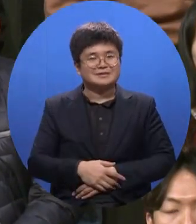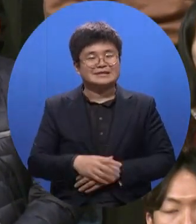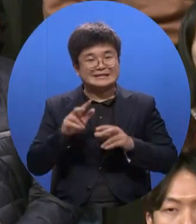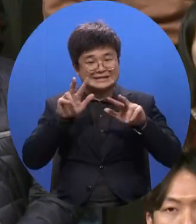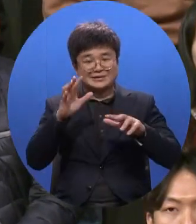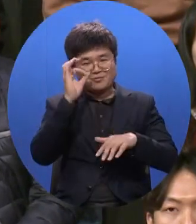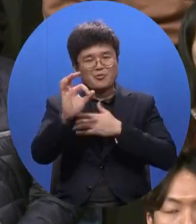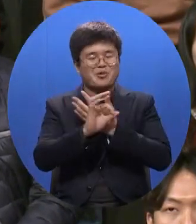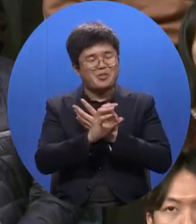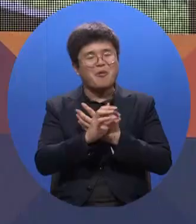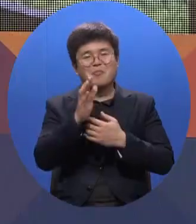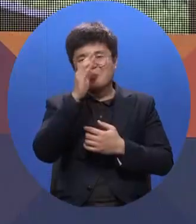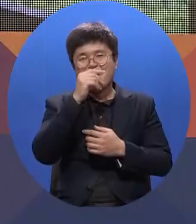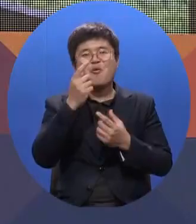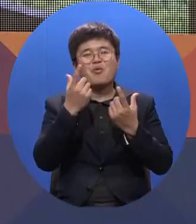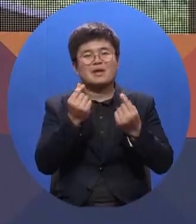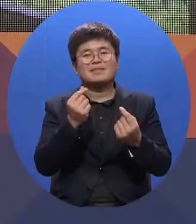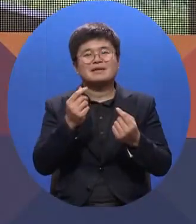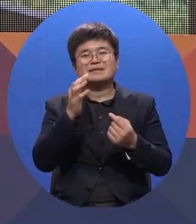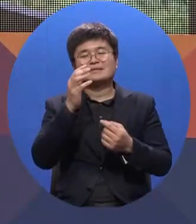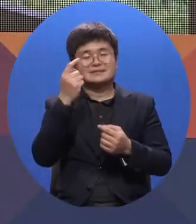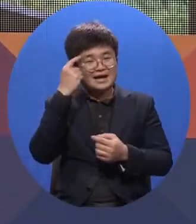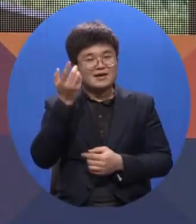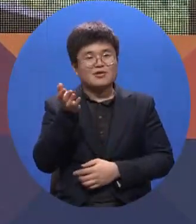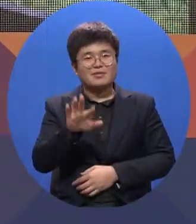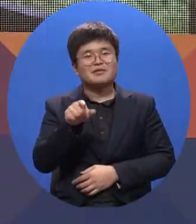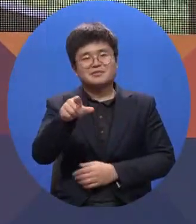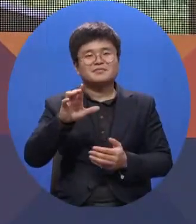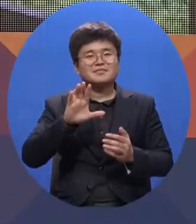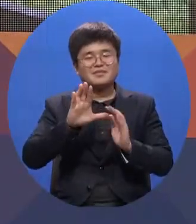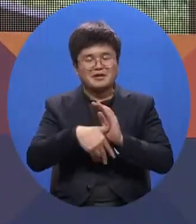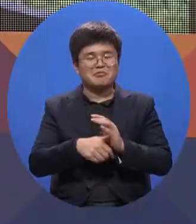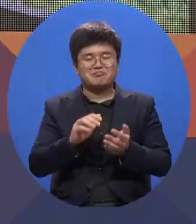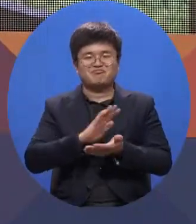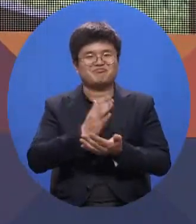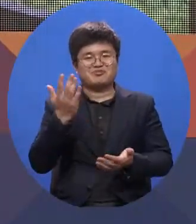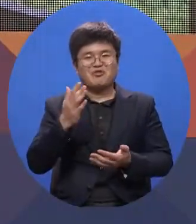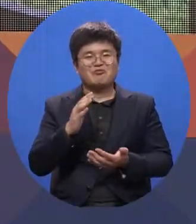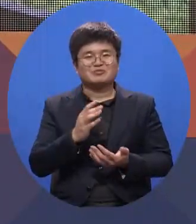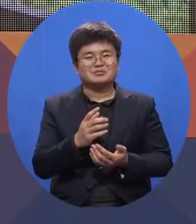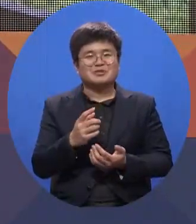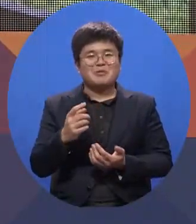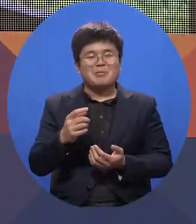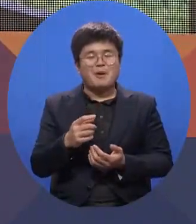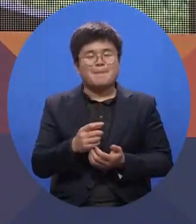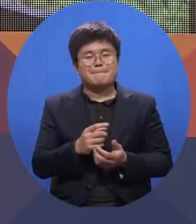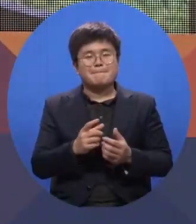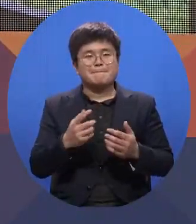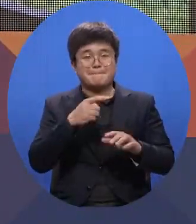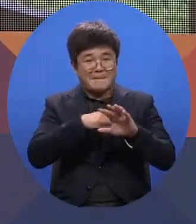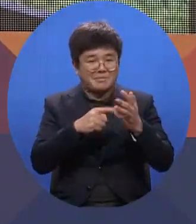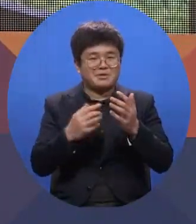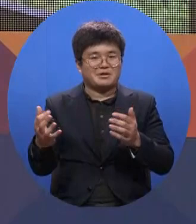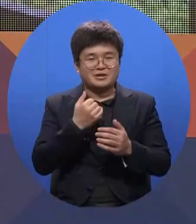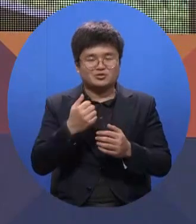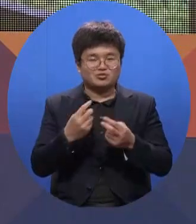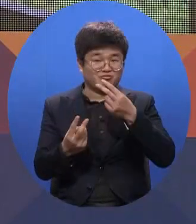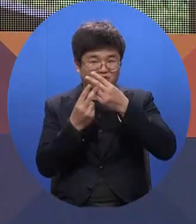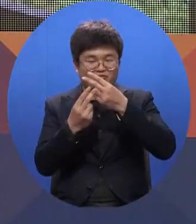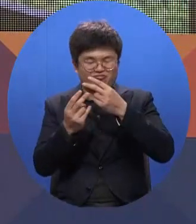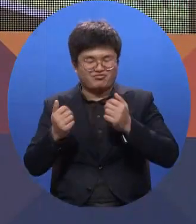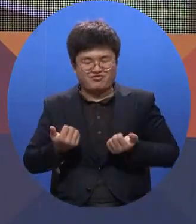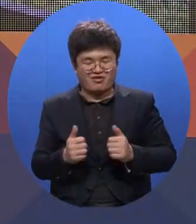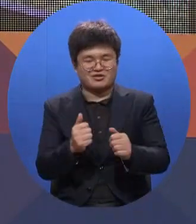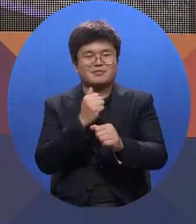뜬 생각이지만 케프 진짜 뭐 열정적으로 혜택이 열심히 맨날 지동 모으고 그랬고 결론 쉽게 월 지나고